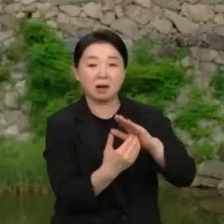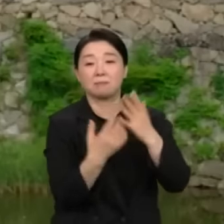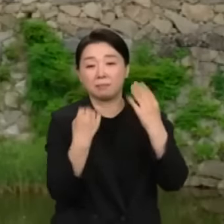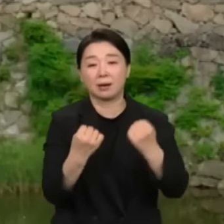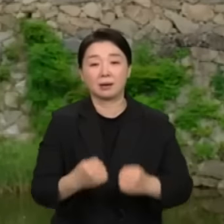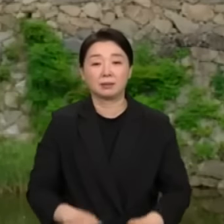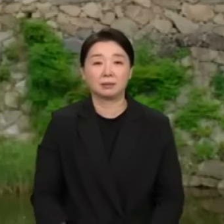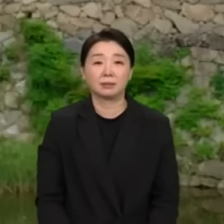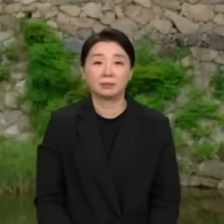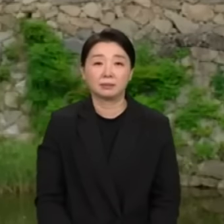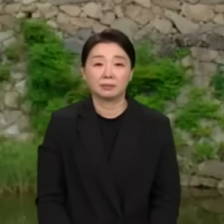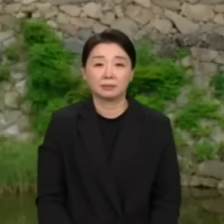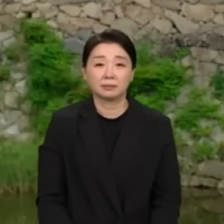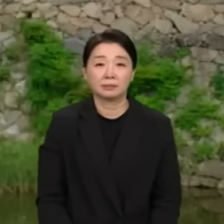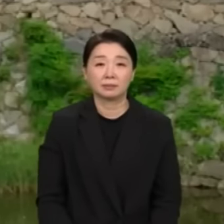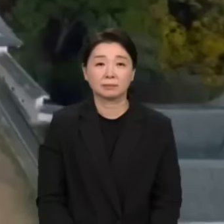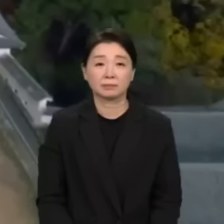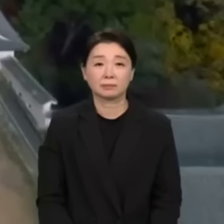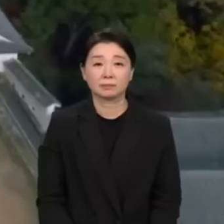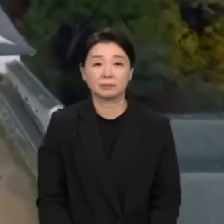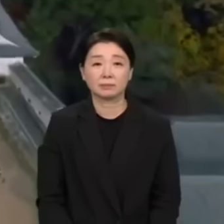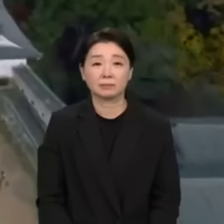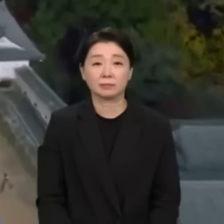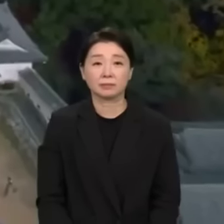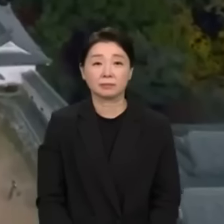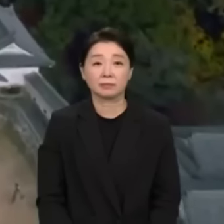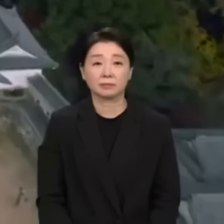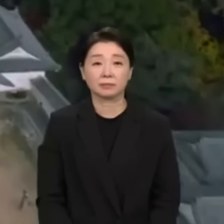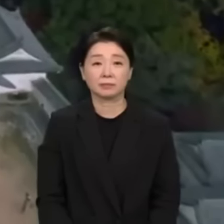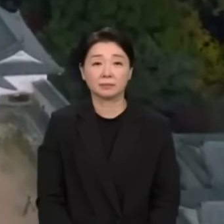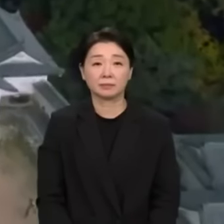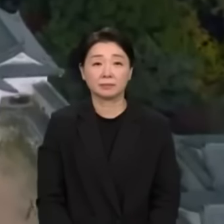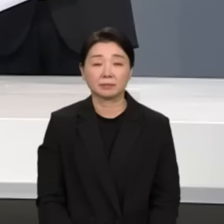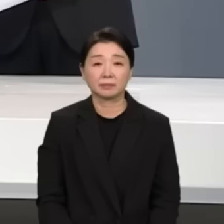기록했습니다. 도쿄에서 JTBC 정원석입니다.